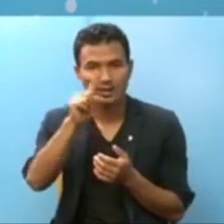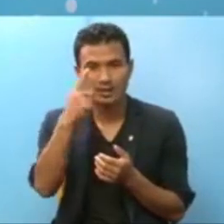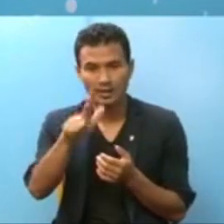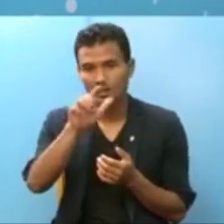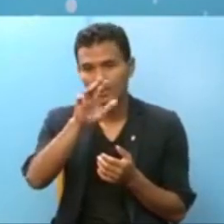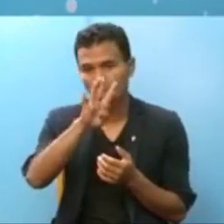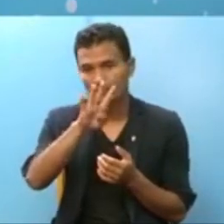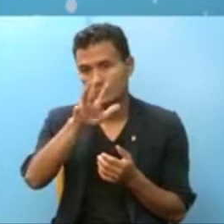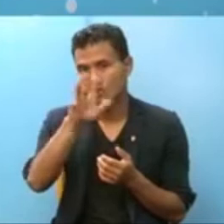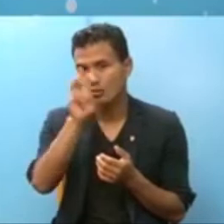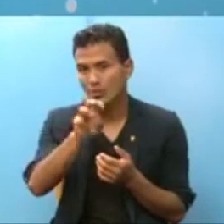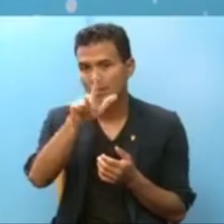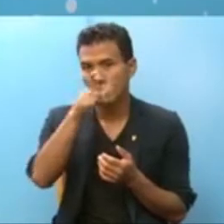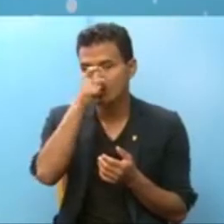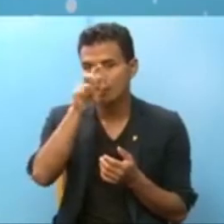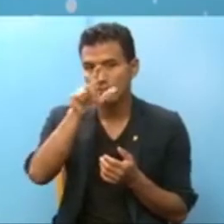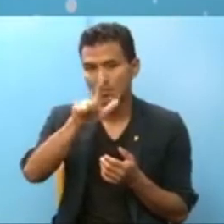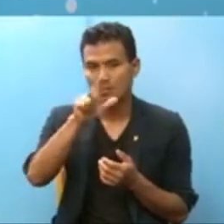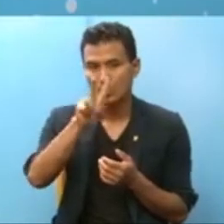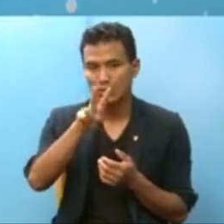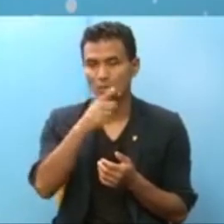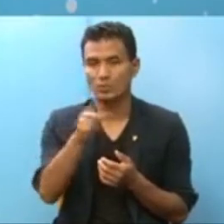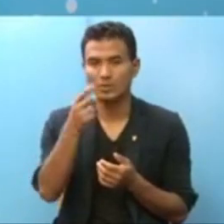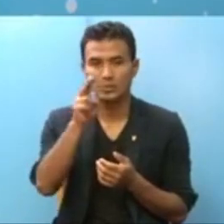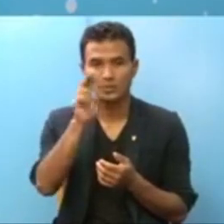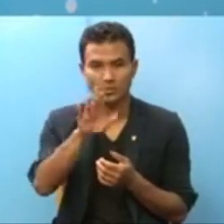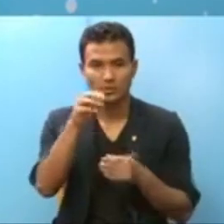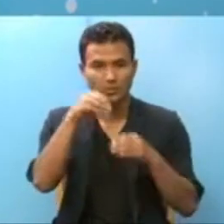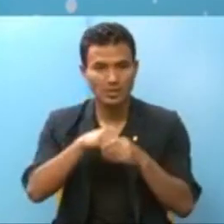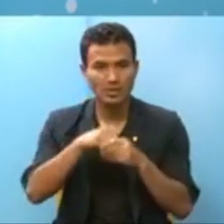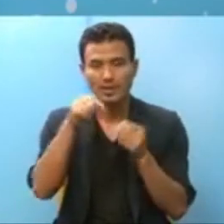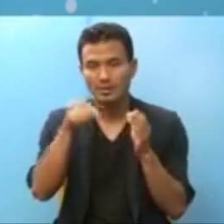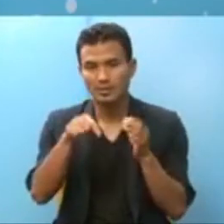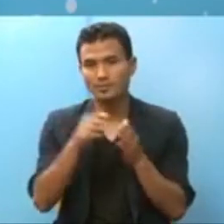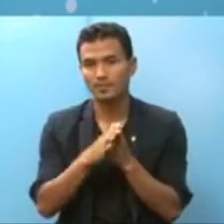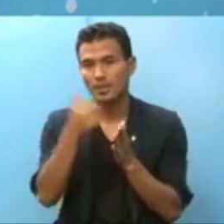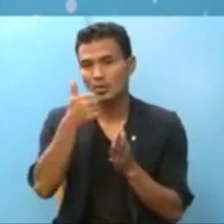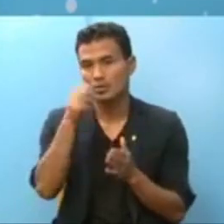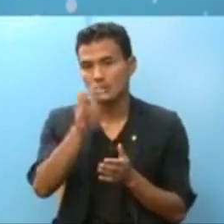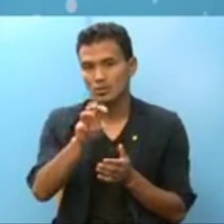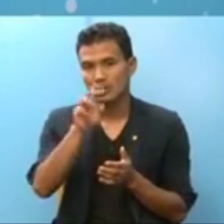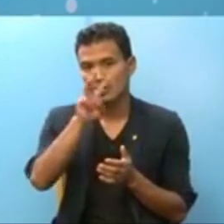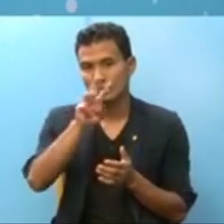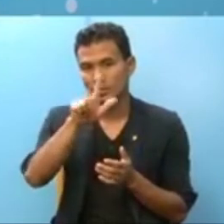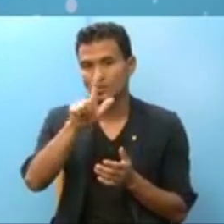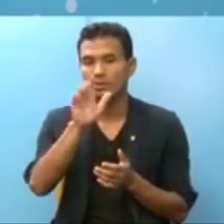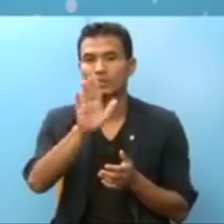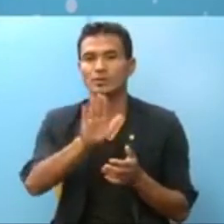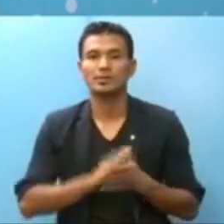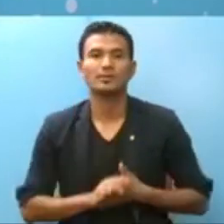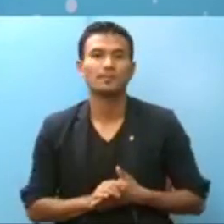पचास अजार सास से बहत्तार वाईको छा तेस मद्दे आज छा हजार साइटिस छा